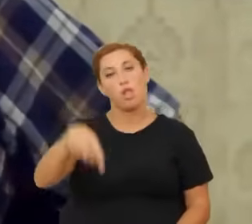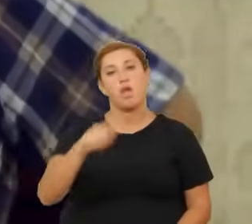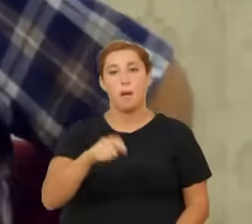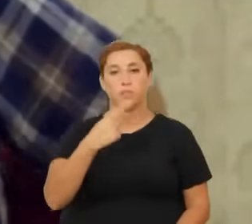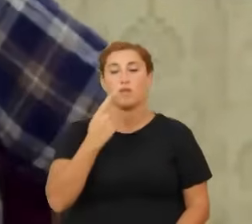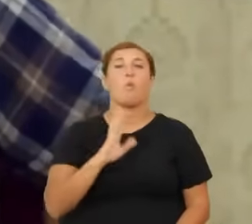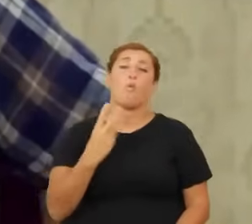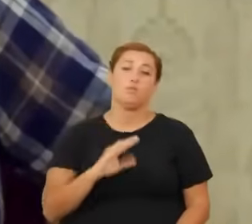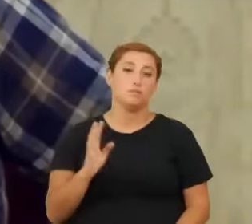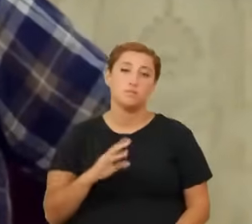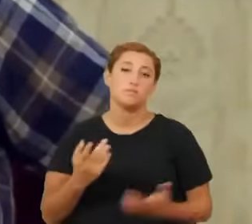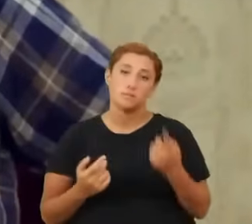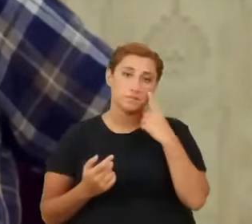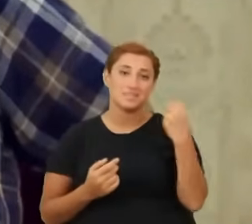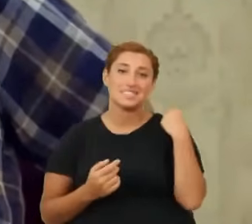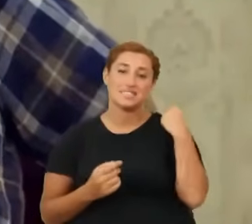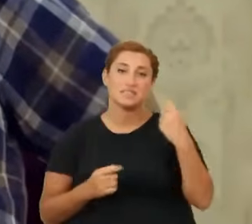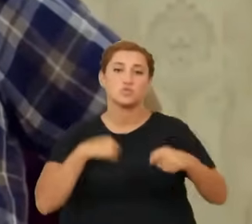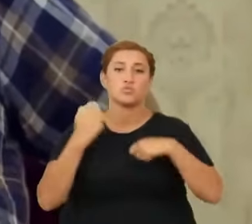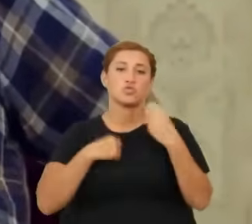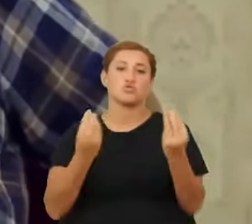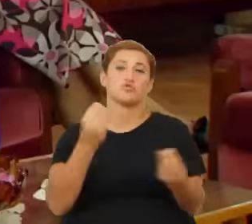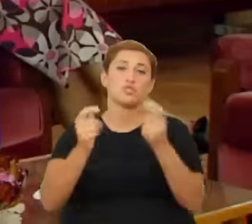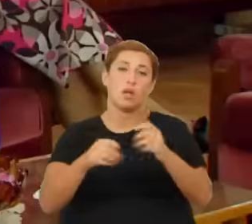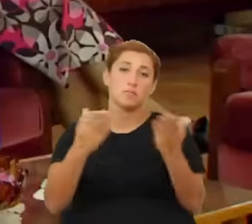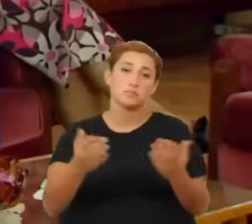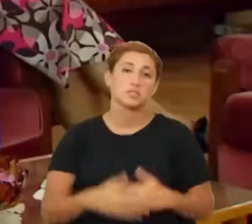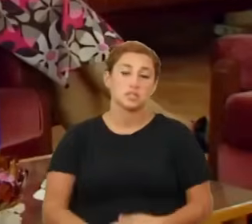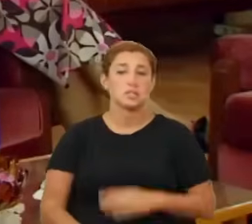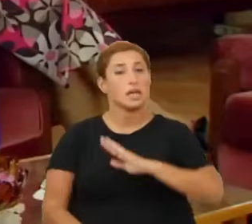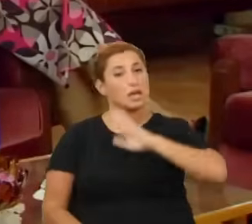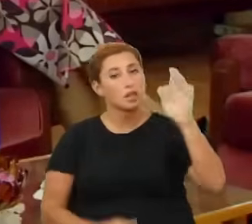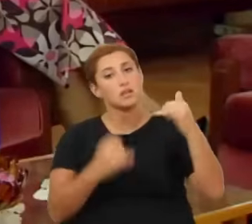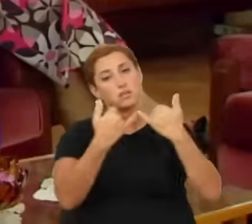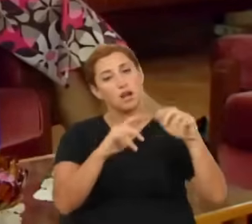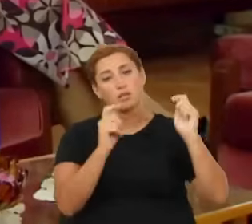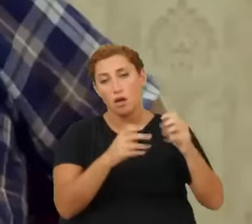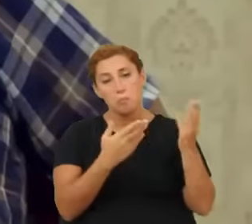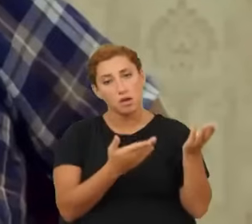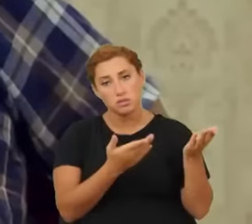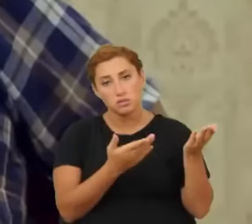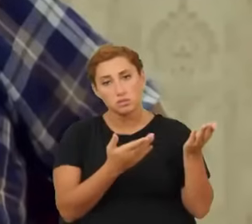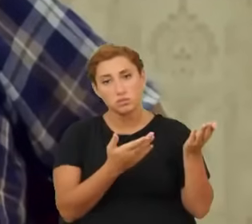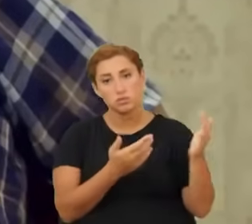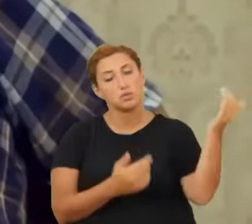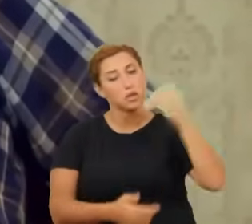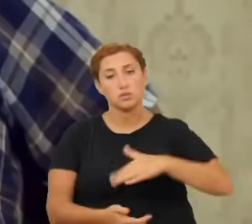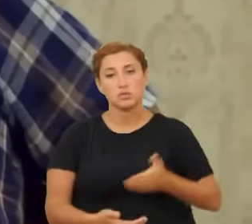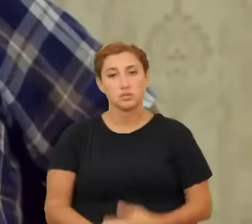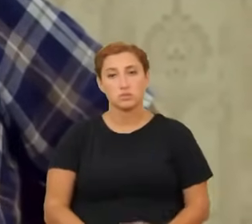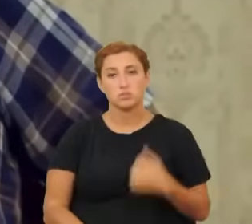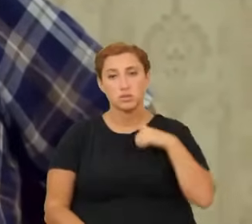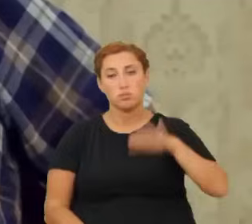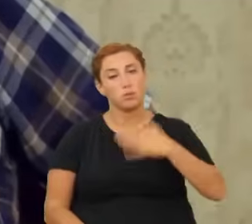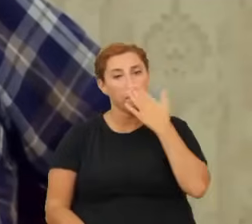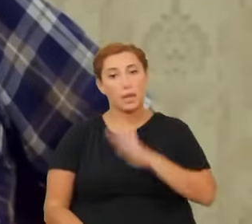geçin. Olacak iş değil ya. İşte bak yeni yeni icatlar çıkarmışsınız. Gidersiniz, tatilinizi yaparsınız, gelirsiniz. Biz